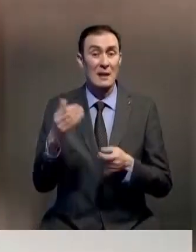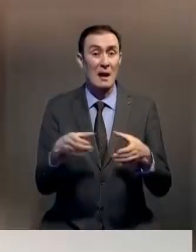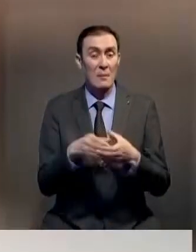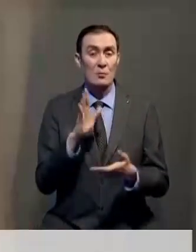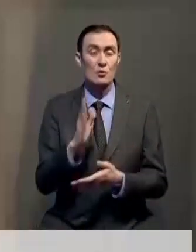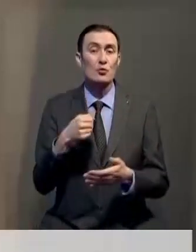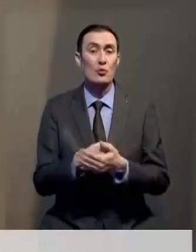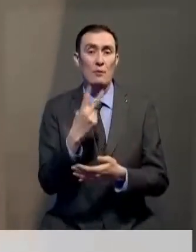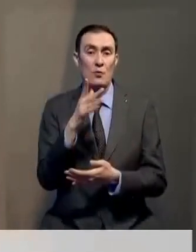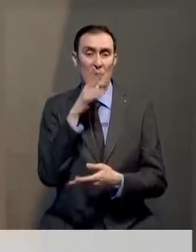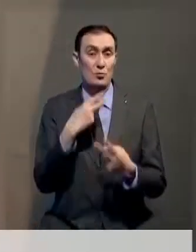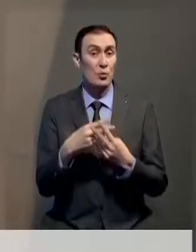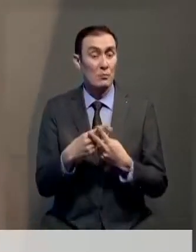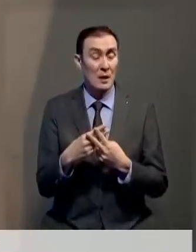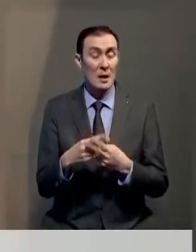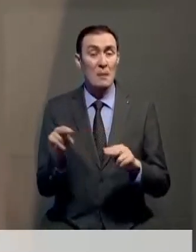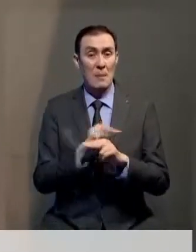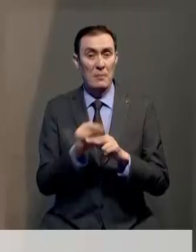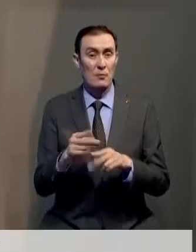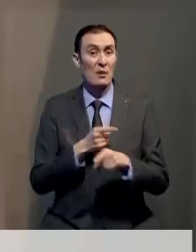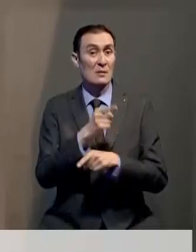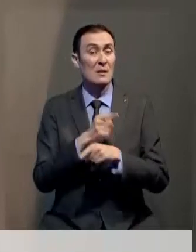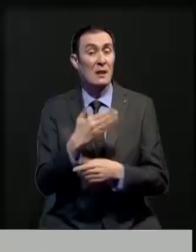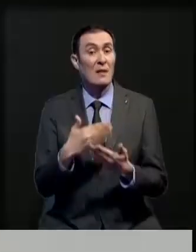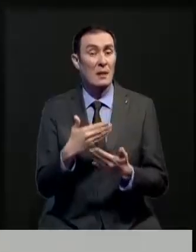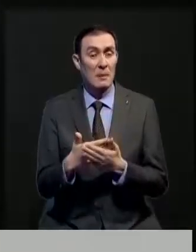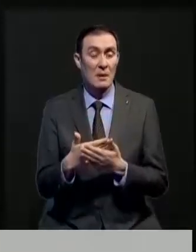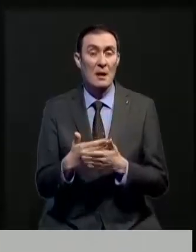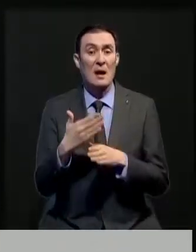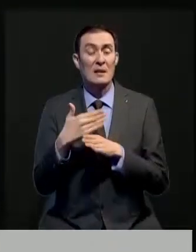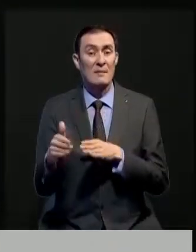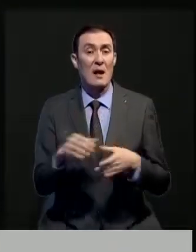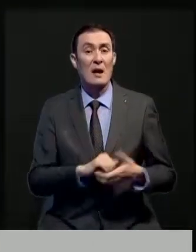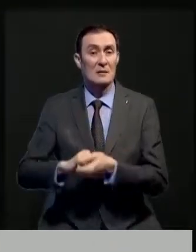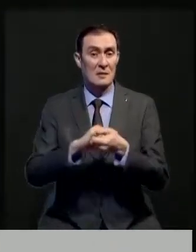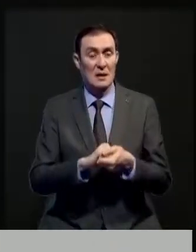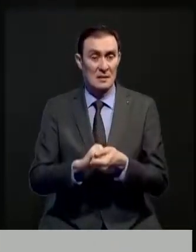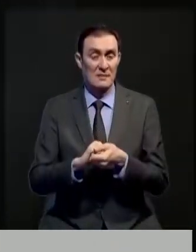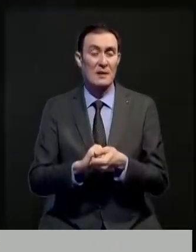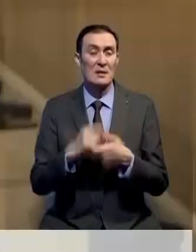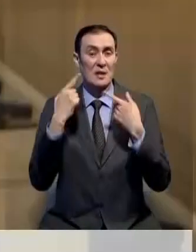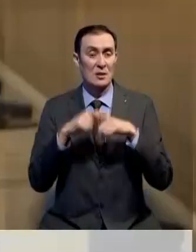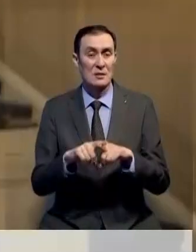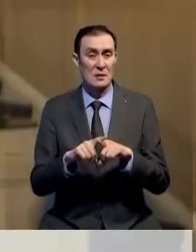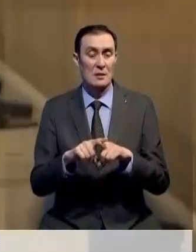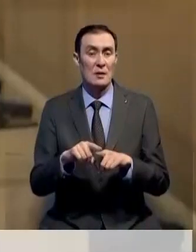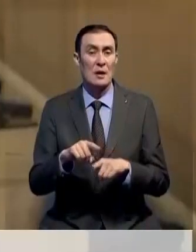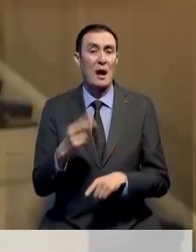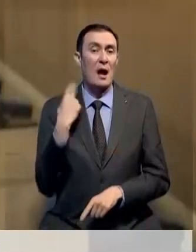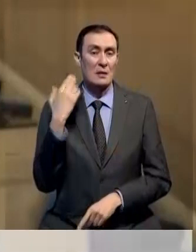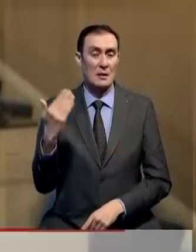до 2 лет заключения. Поправку уже раскритиковала, в частности, отраслевая ассоциация Tech UK.